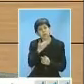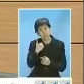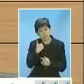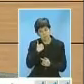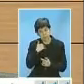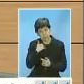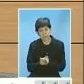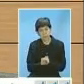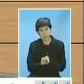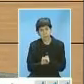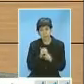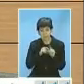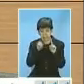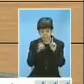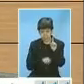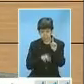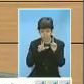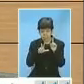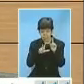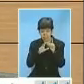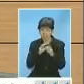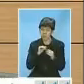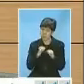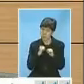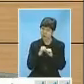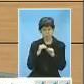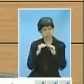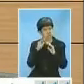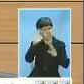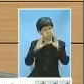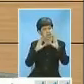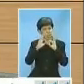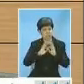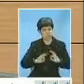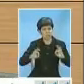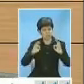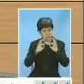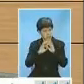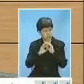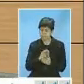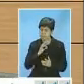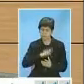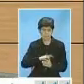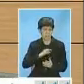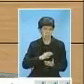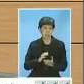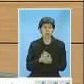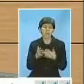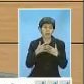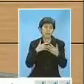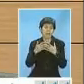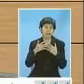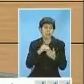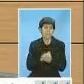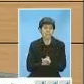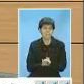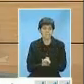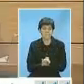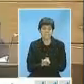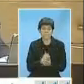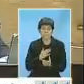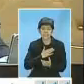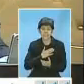า1ใน3อำนาจอธิปไตยอย่างนี้ผมเห็นว่าไม่เป็นธรรมต่อสถาบันตุลาการครับ เอาอย่างงี้เดี๋ยวท่านนั่งลงท่านสุนัย